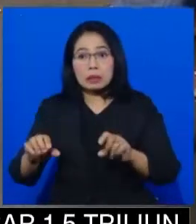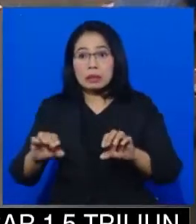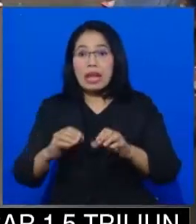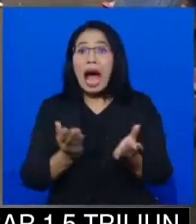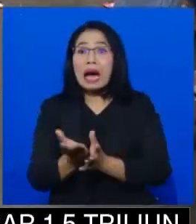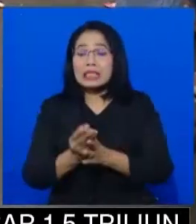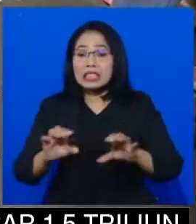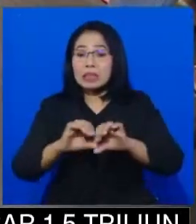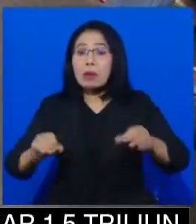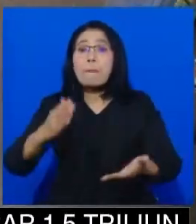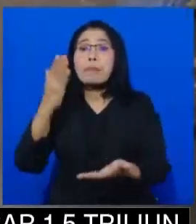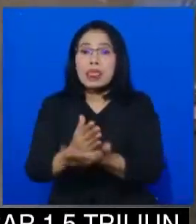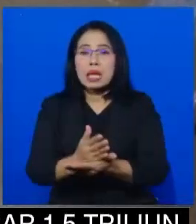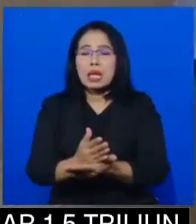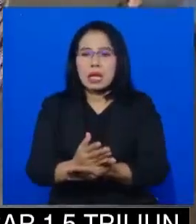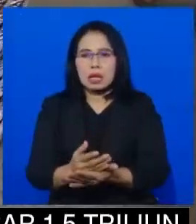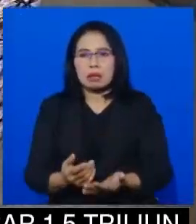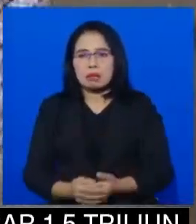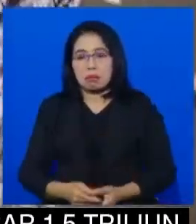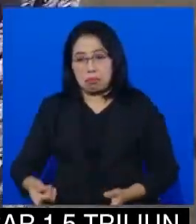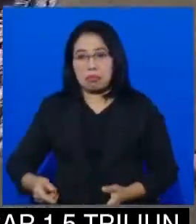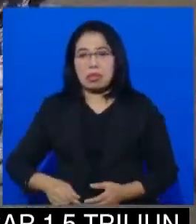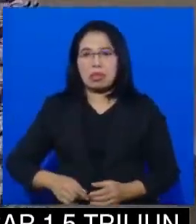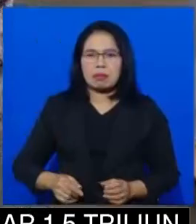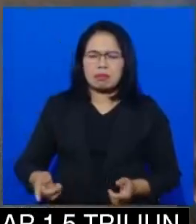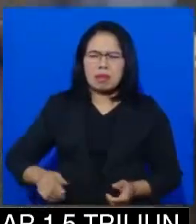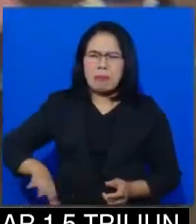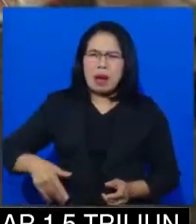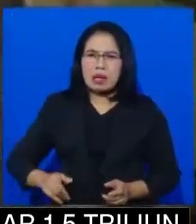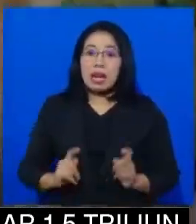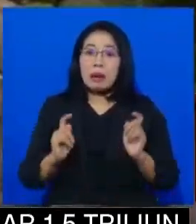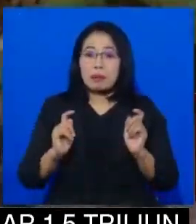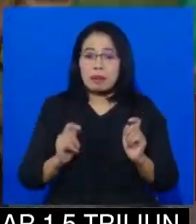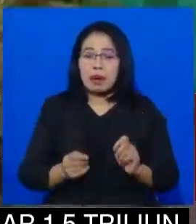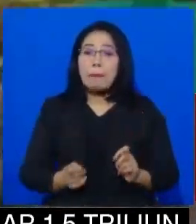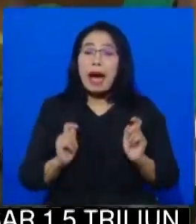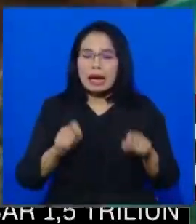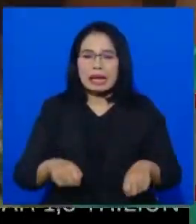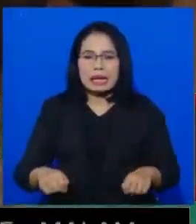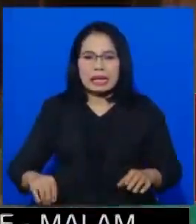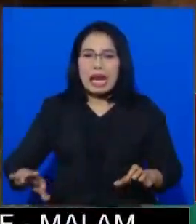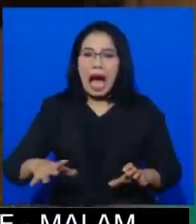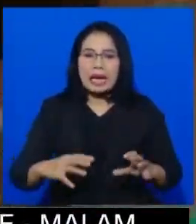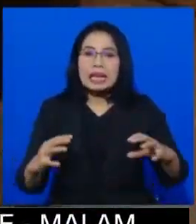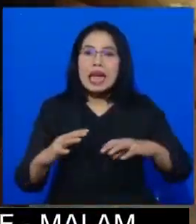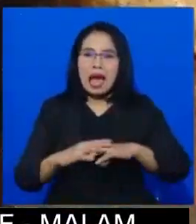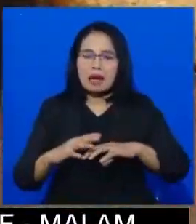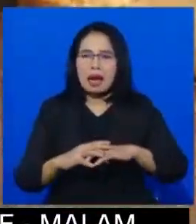tanpa penjelasan. Sehingga Maria dan keluarga kembali menggunakan air tanah. Setiap hari, Maria